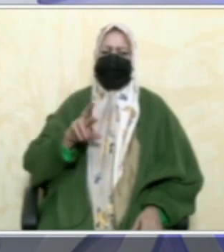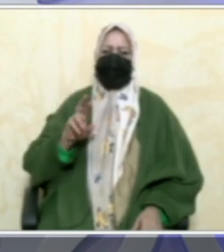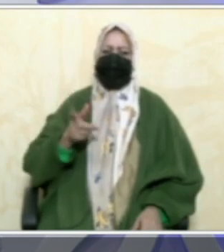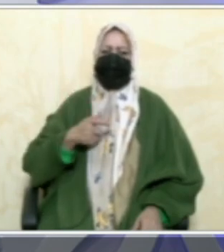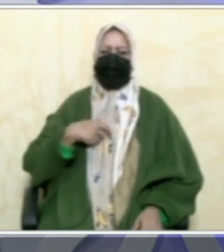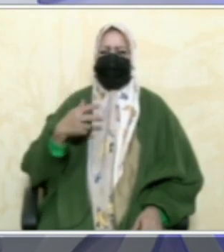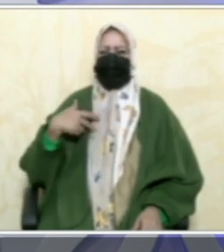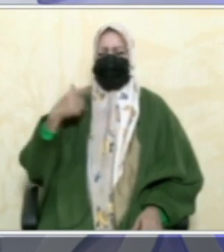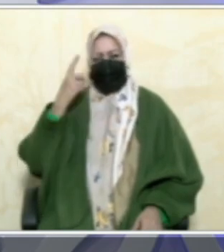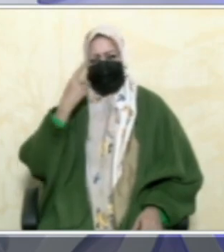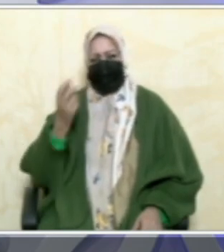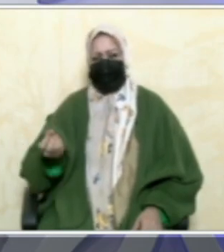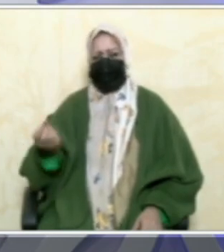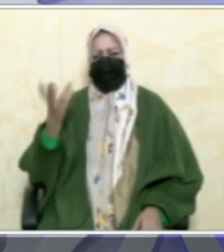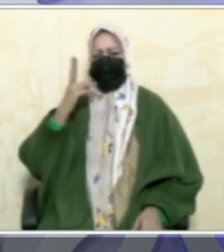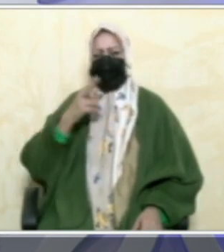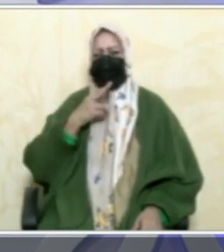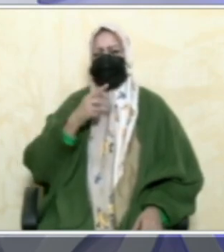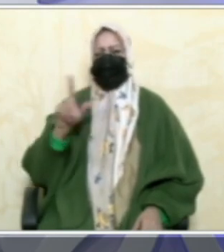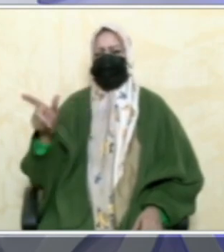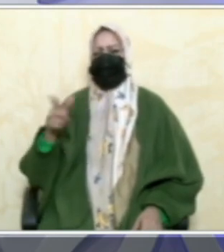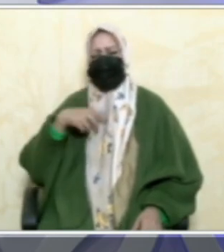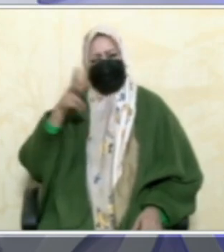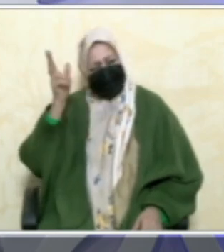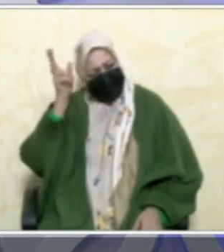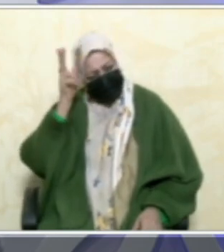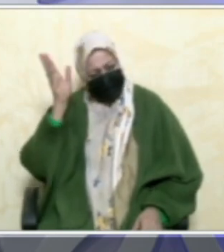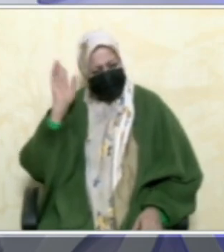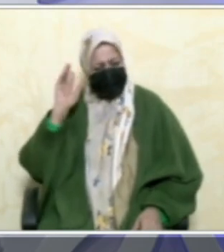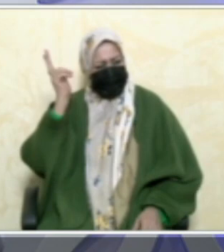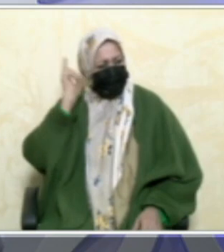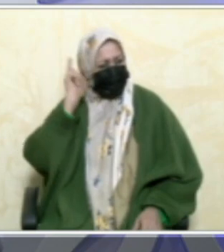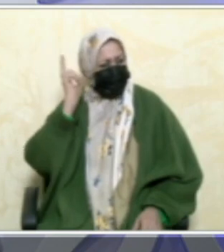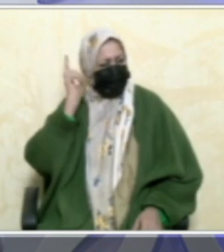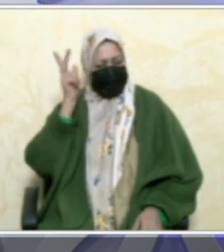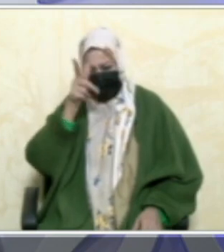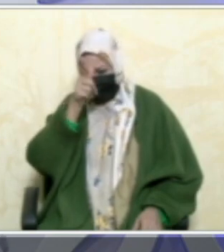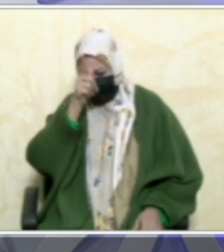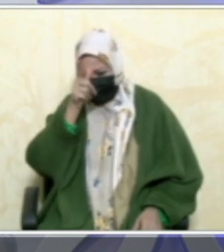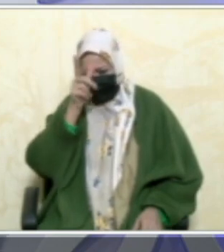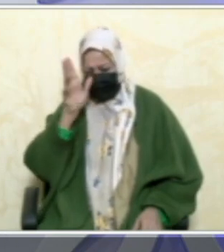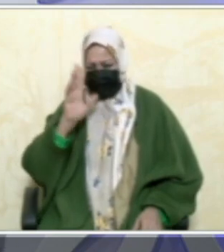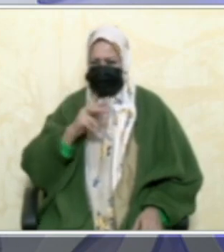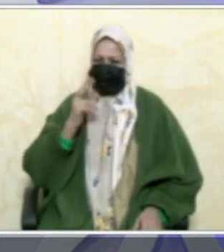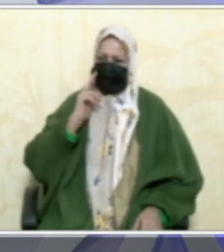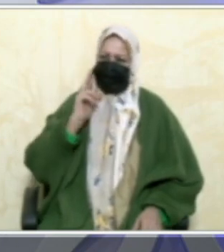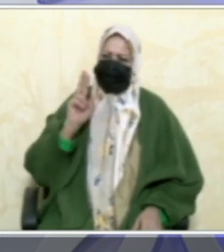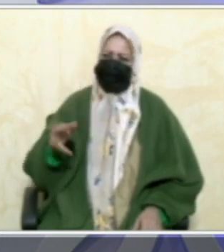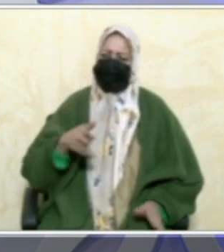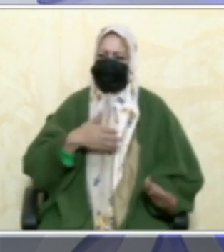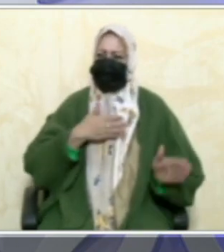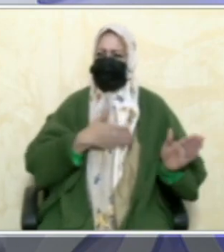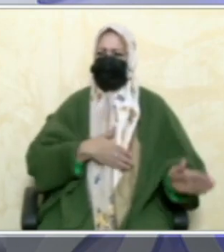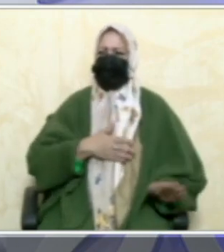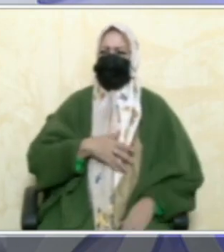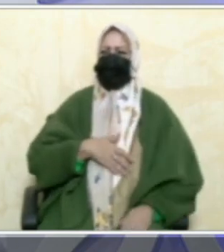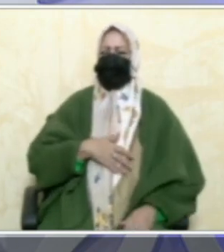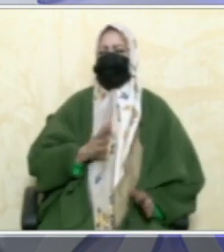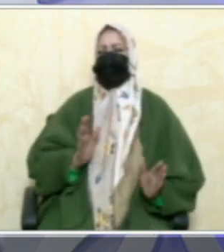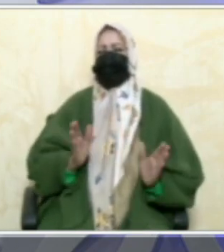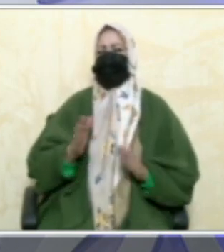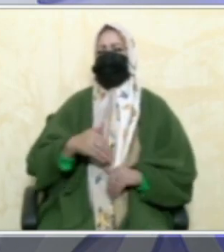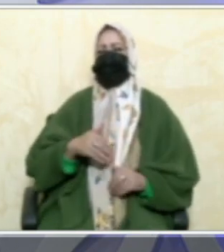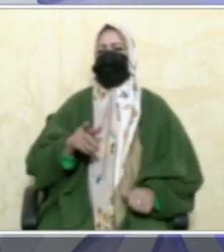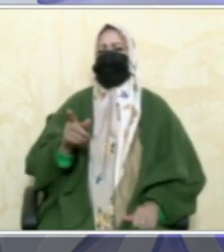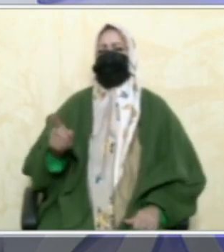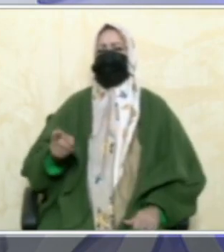بان لكثير من أهل السنة أنهم كانوا مخدوعين من قبل في مسألة حزب الله، والآن دخلت على الخط جماعة